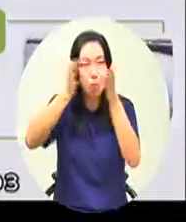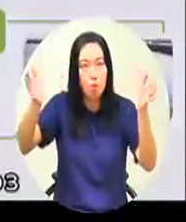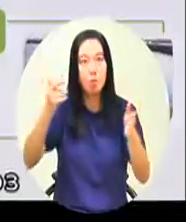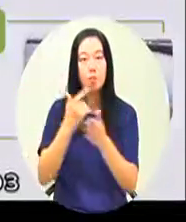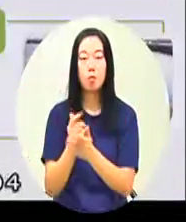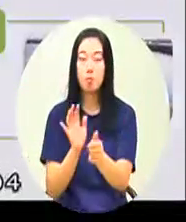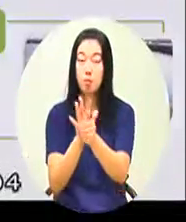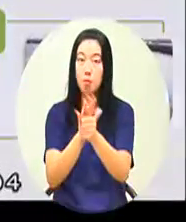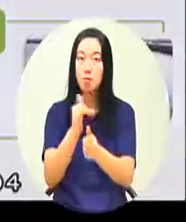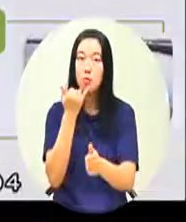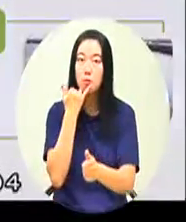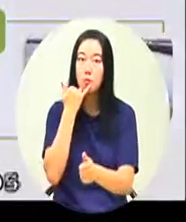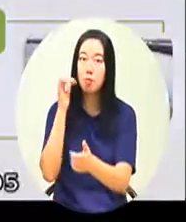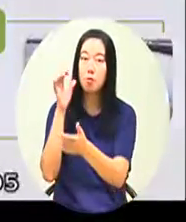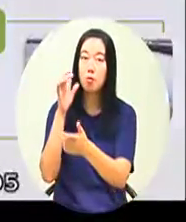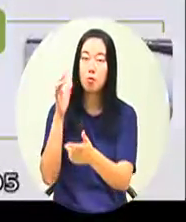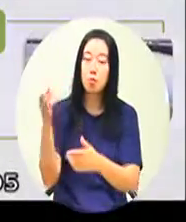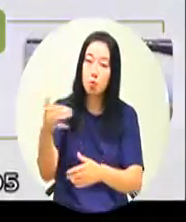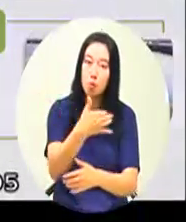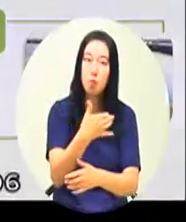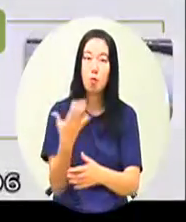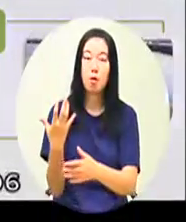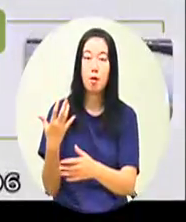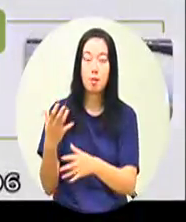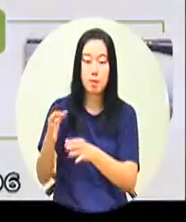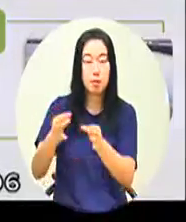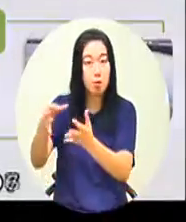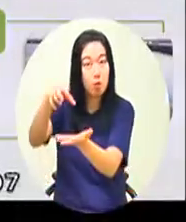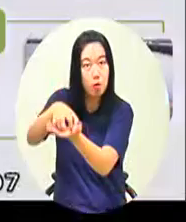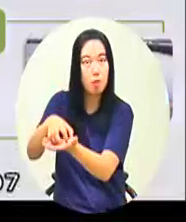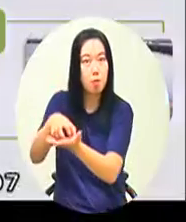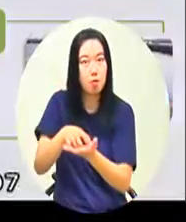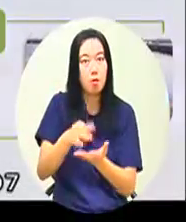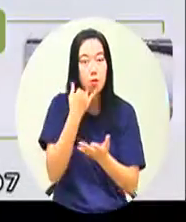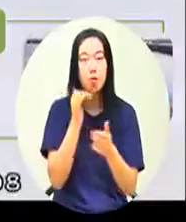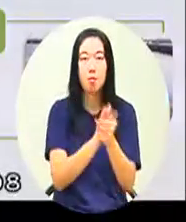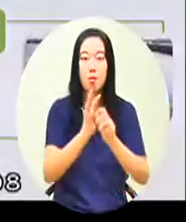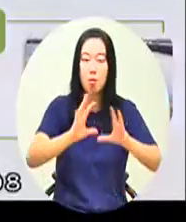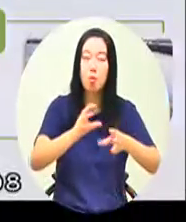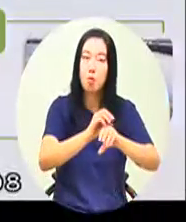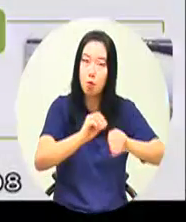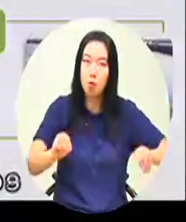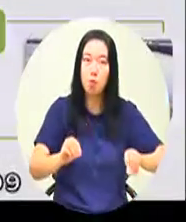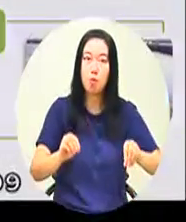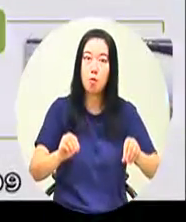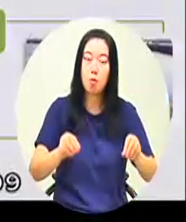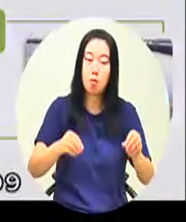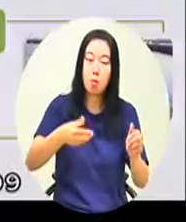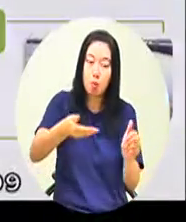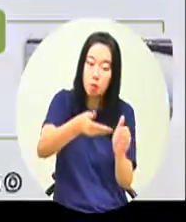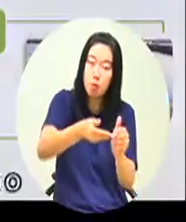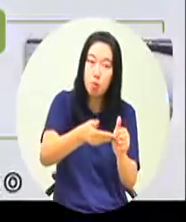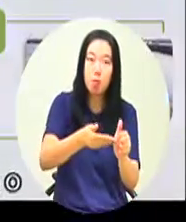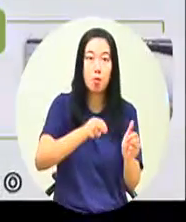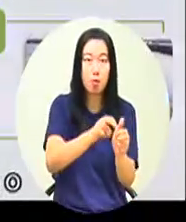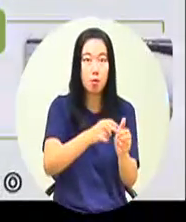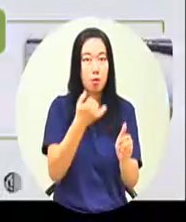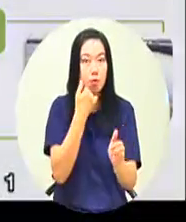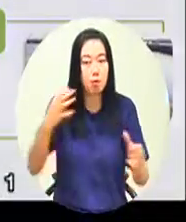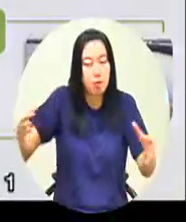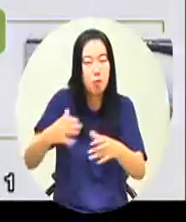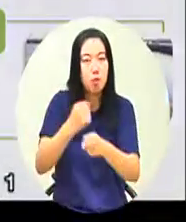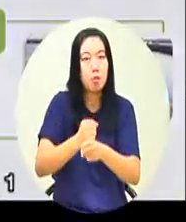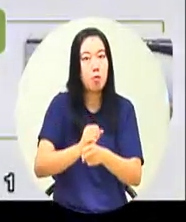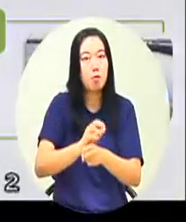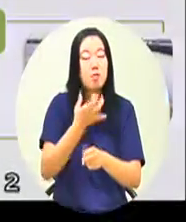能够取得整个养殖渔业登记证，那配合国土的富裕政策，引导整个养殖业者能够合理的、有